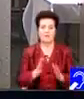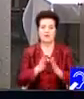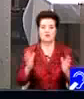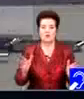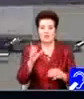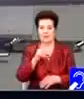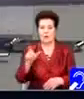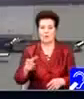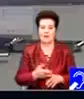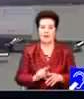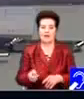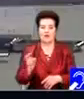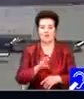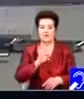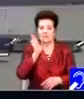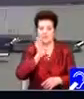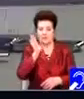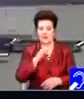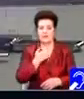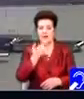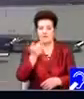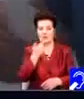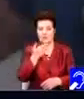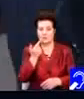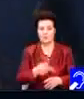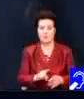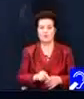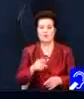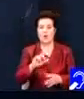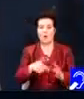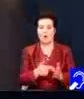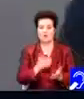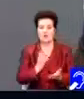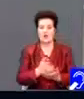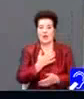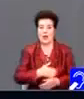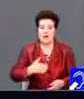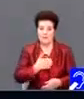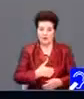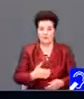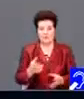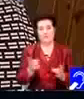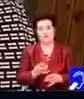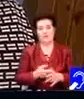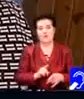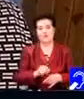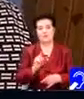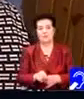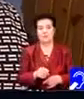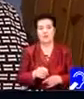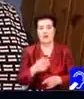Majoritatea oamenilor care au venit de dimineață la vot au spus că orașul Chișinău are nevoie de un primar care să se gândească la oameni. Deși